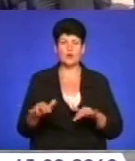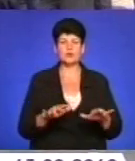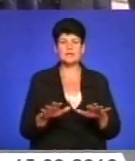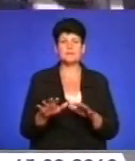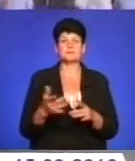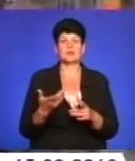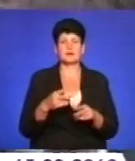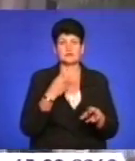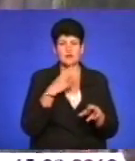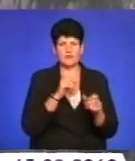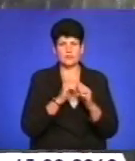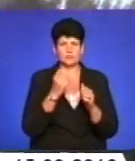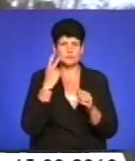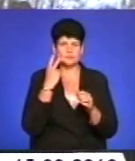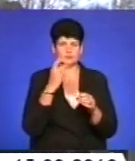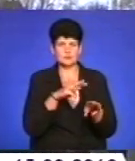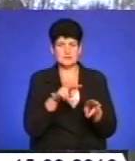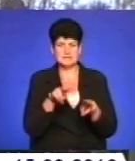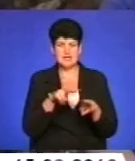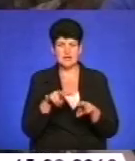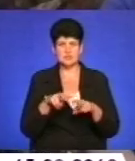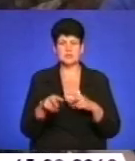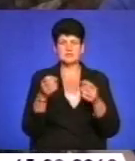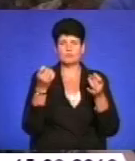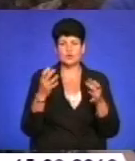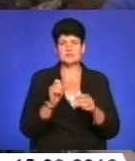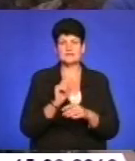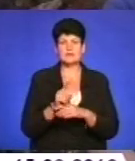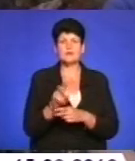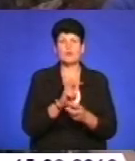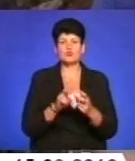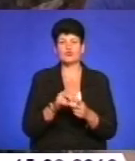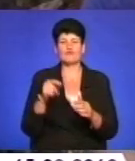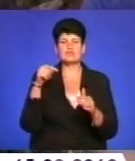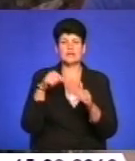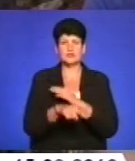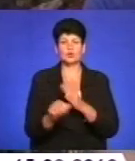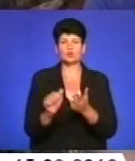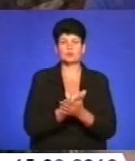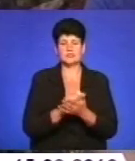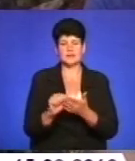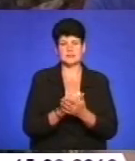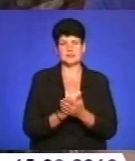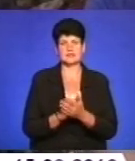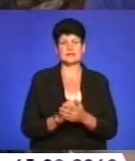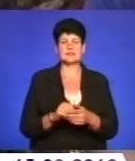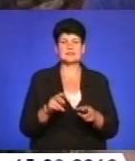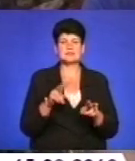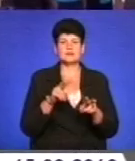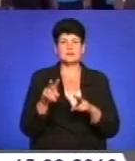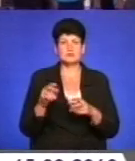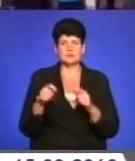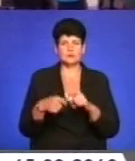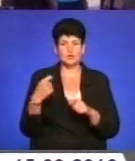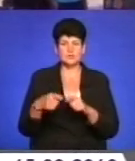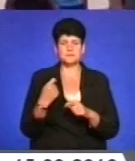та можливість автоматичного стеження за рухомим об'єктом спростять завдання пошуку втікачів та документації слідів злочинів. Безпілотні літальні